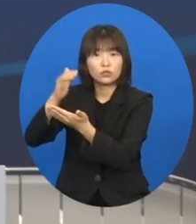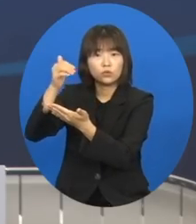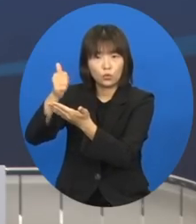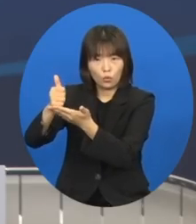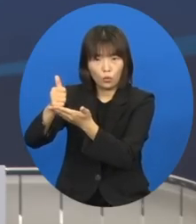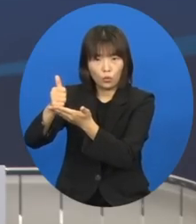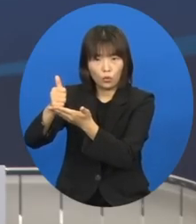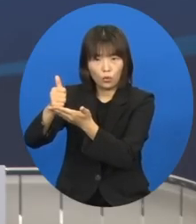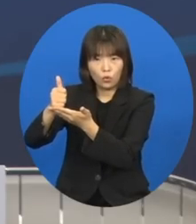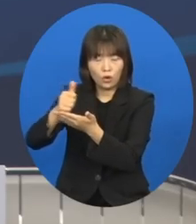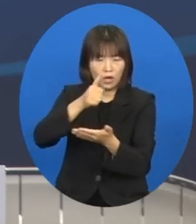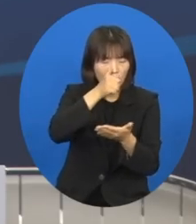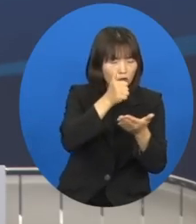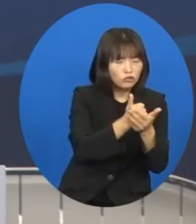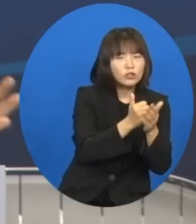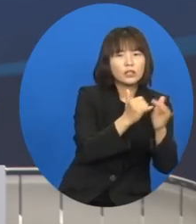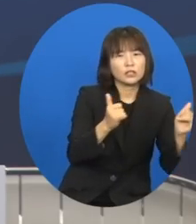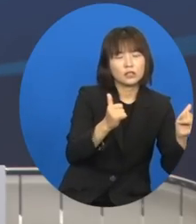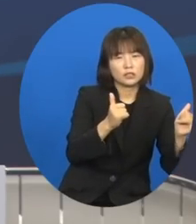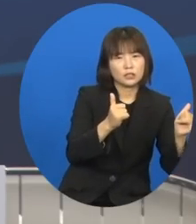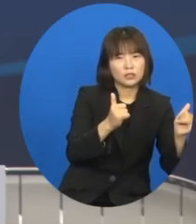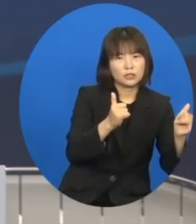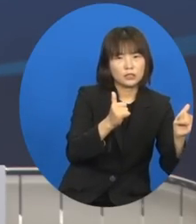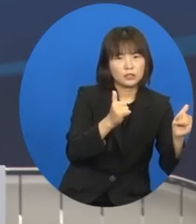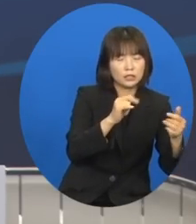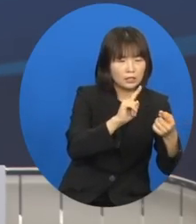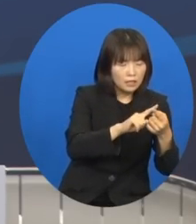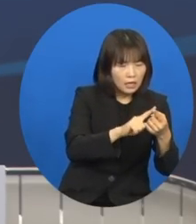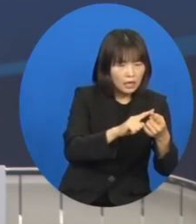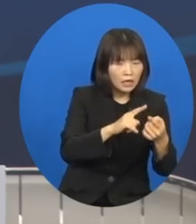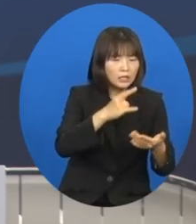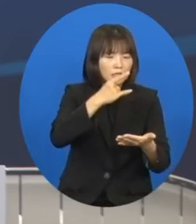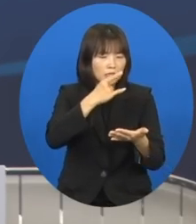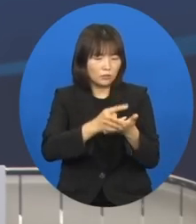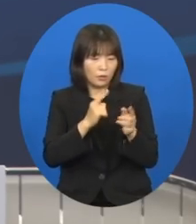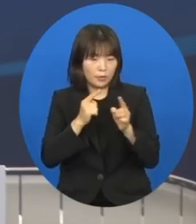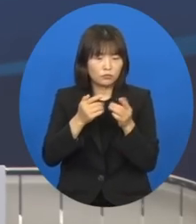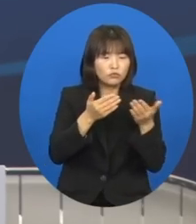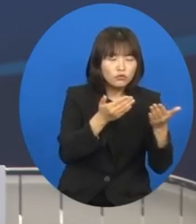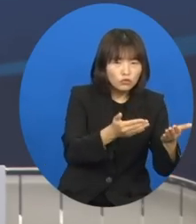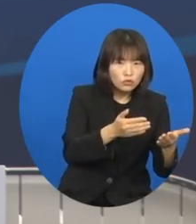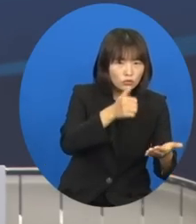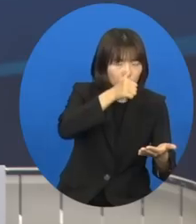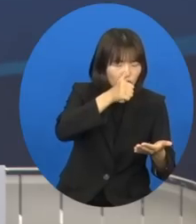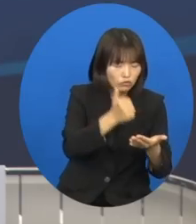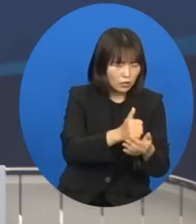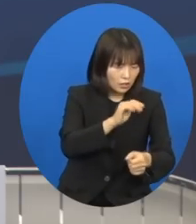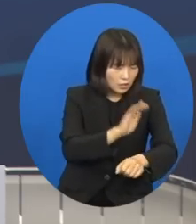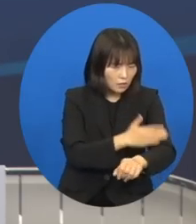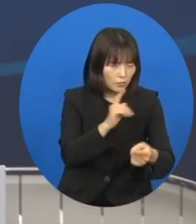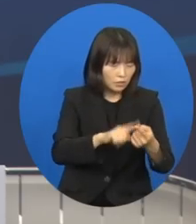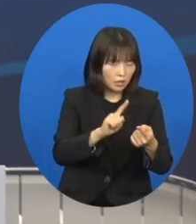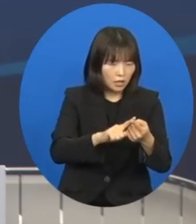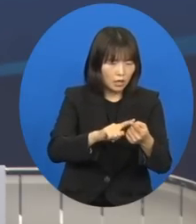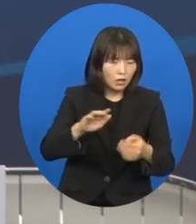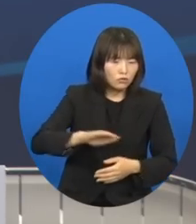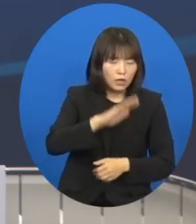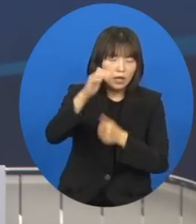그 죄인이었던 그를 의롭다 칭하여서 죄와 허물로부터 우리를 하나님의 자녀